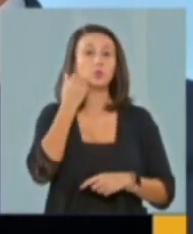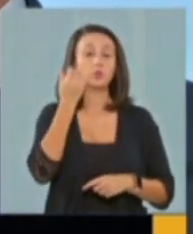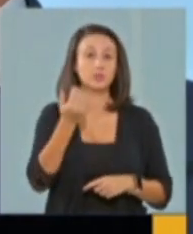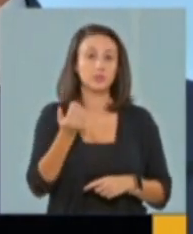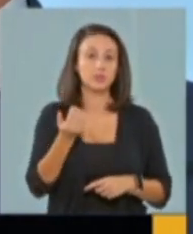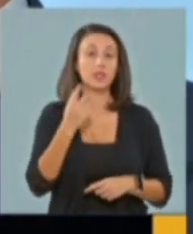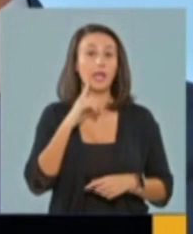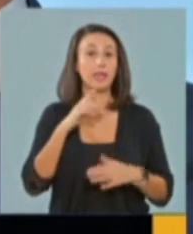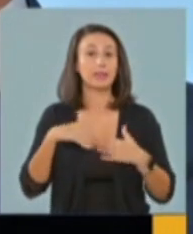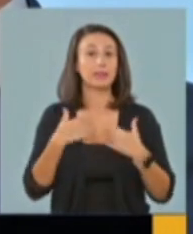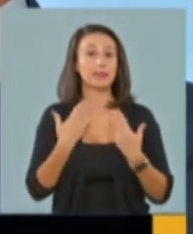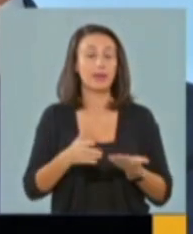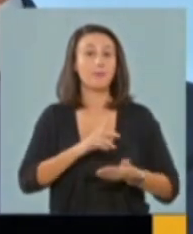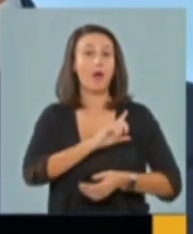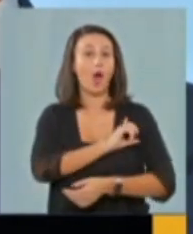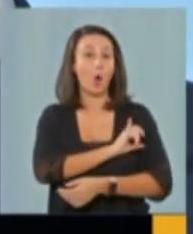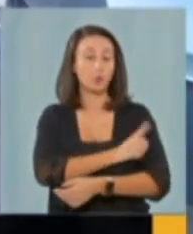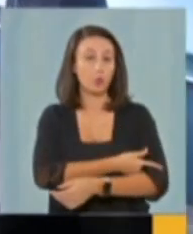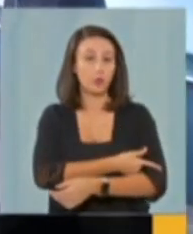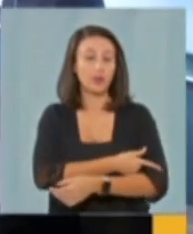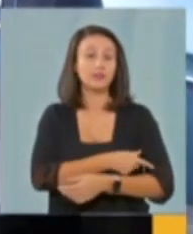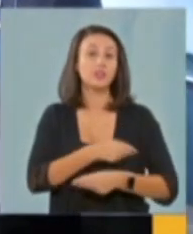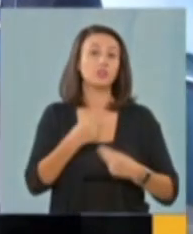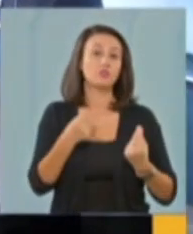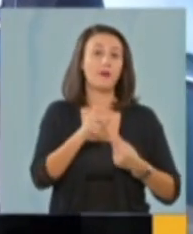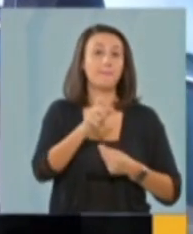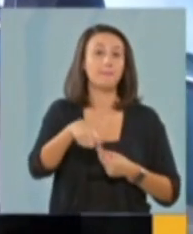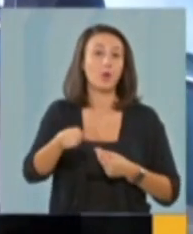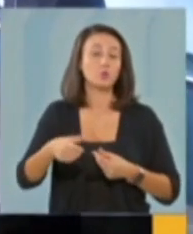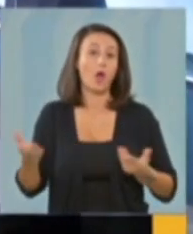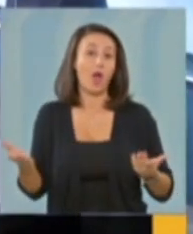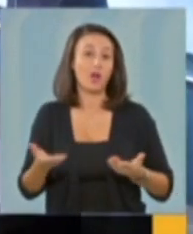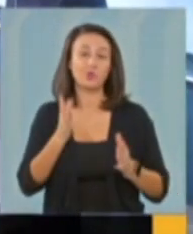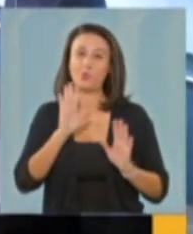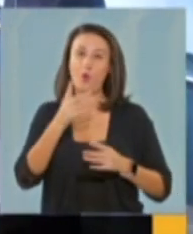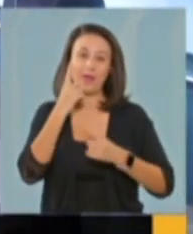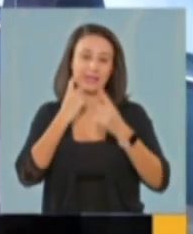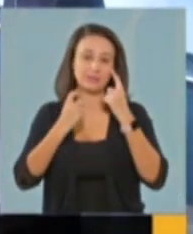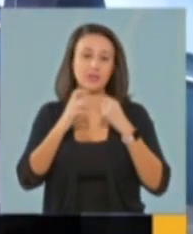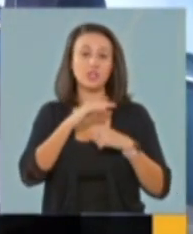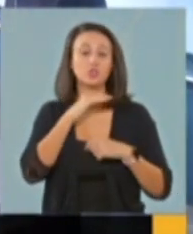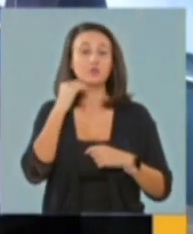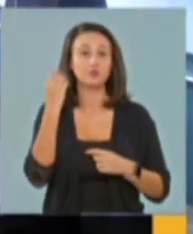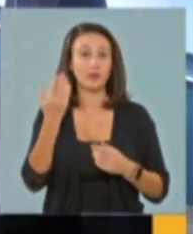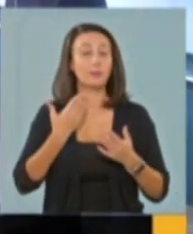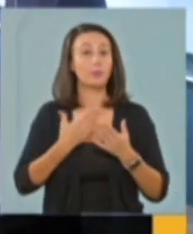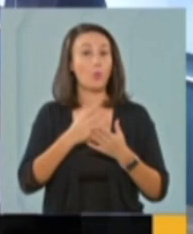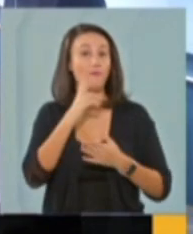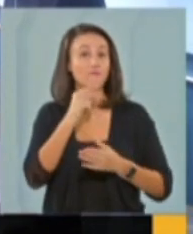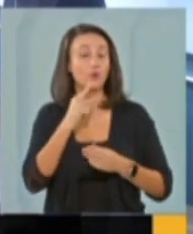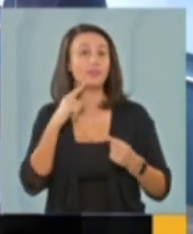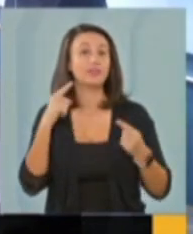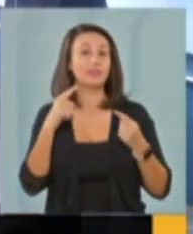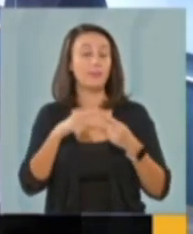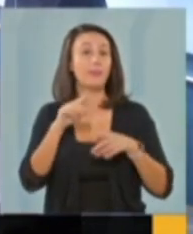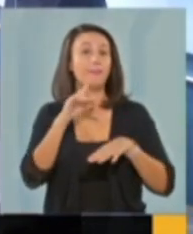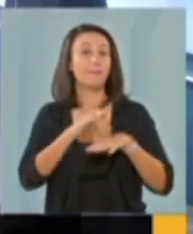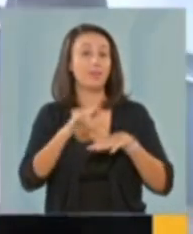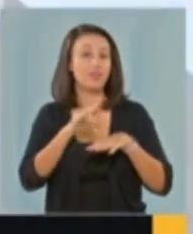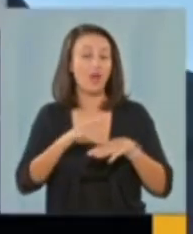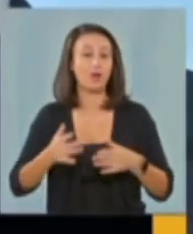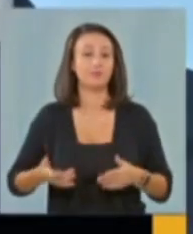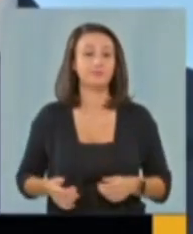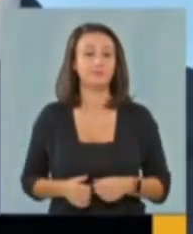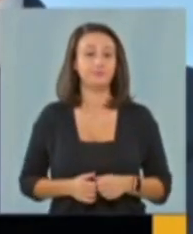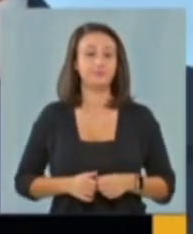dăm autoritate unor persoane care nu au expertiza necesară să vorbească pe teme amenințările la adresa